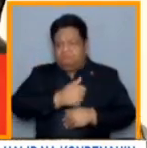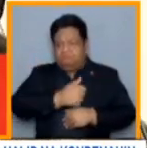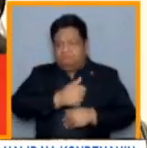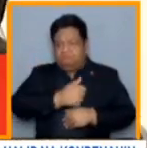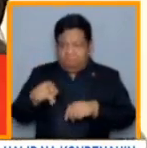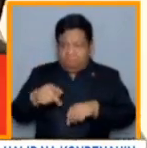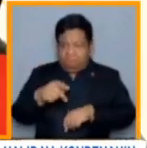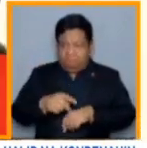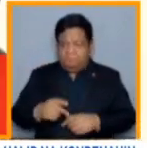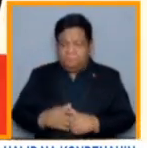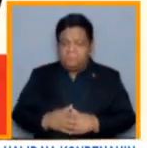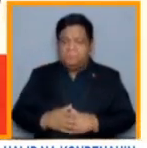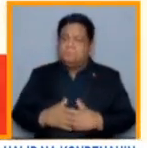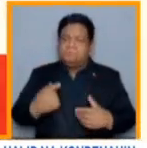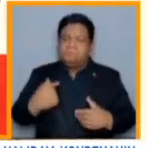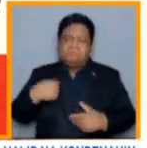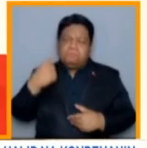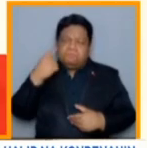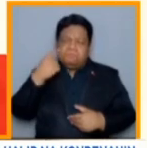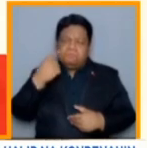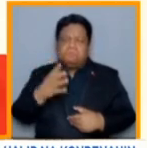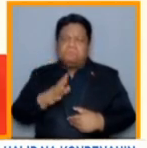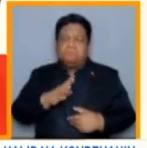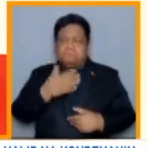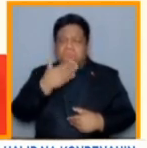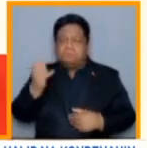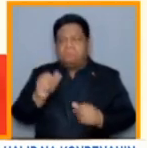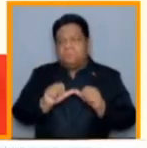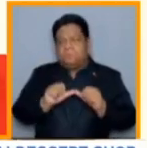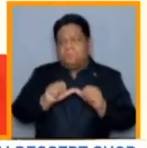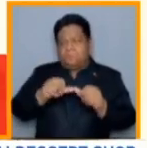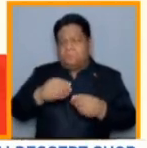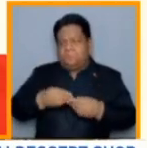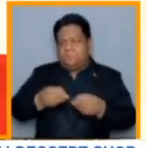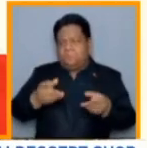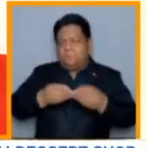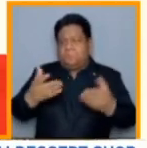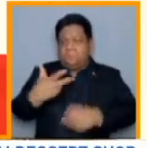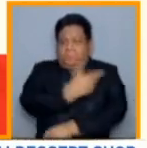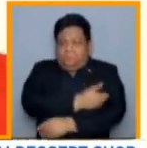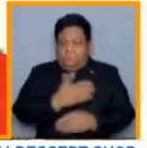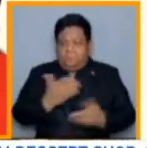I think it's best na i-extend nga yung vaccination dito.